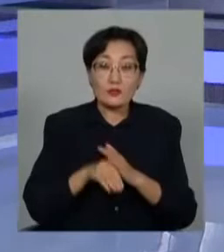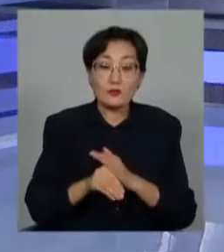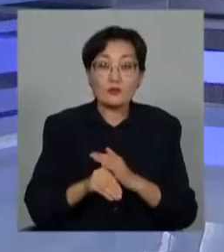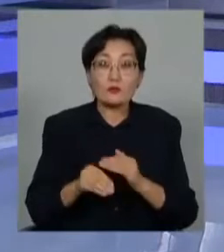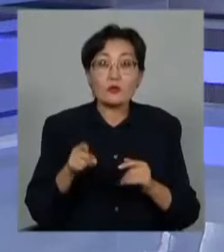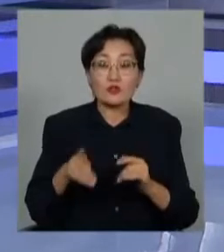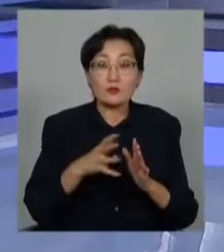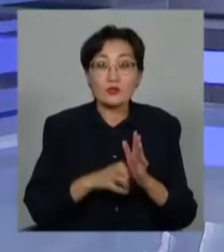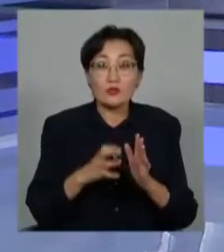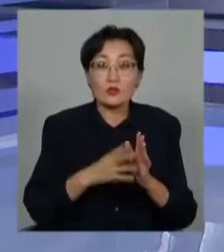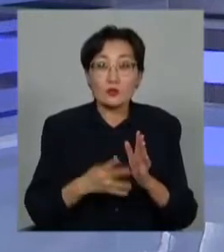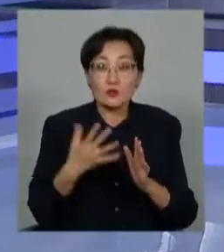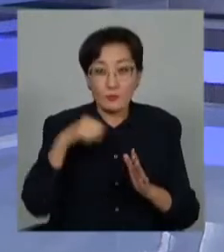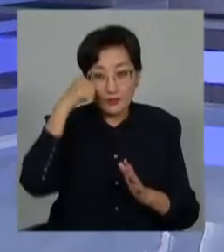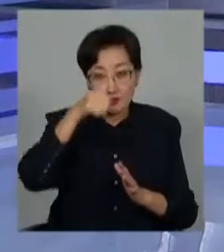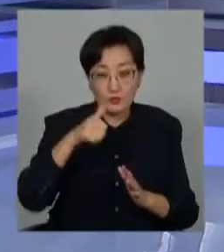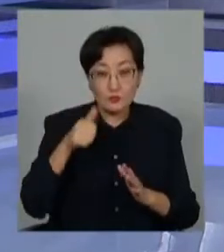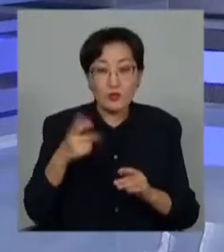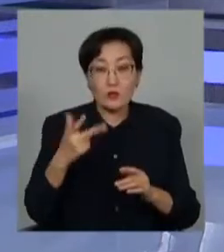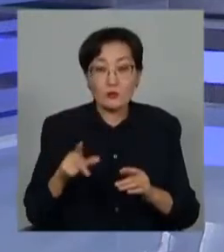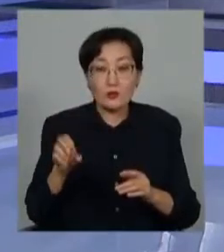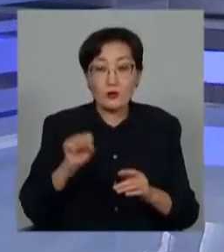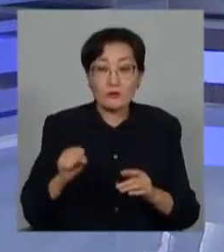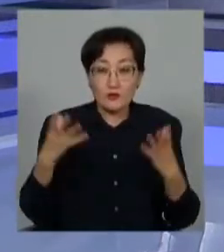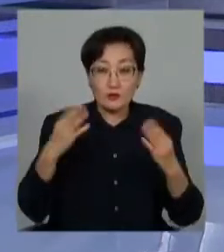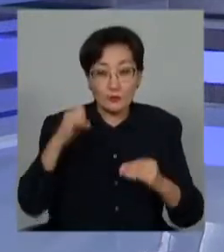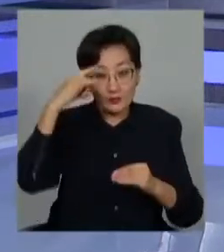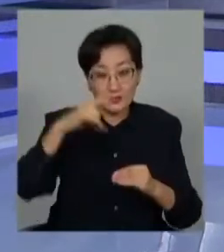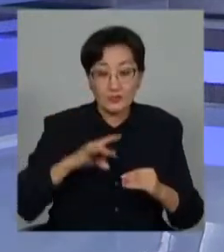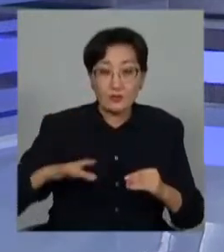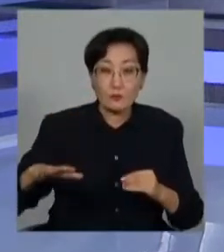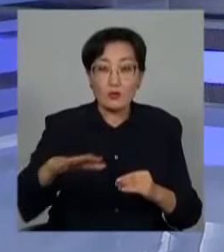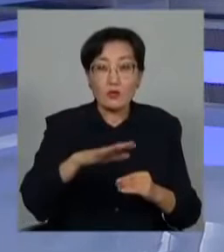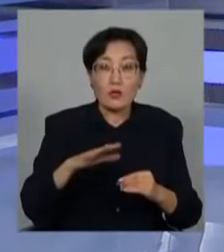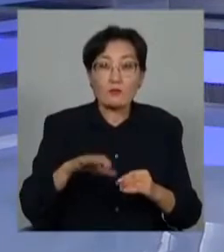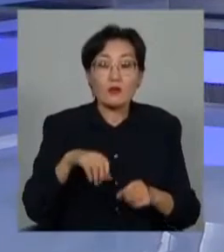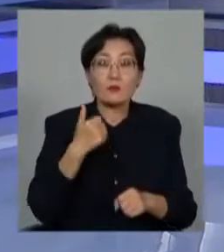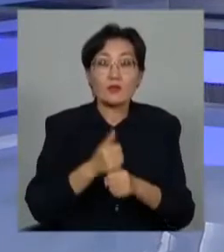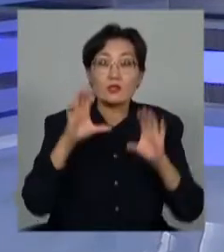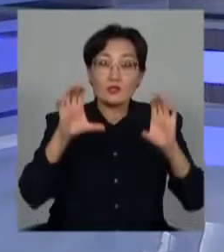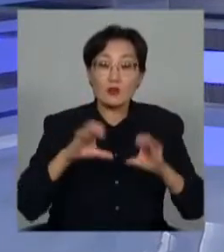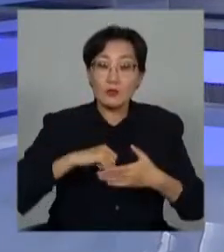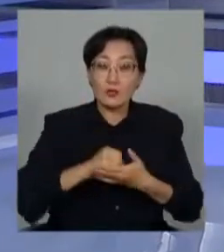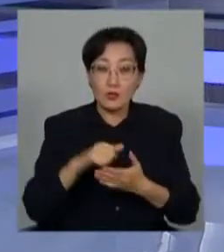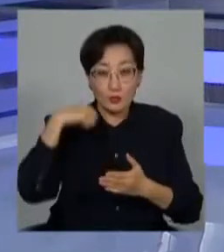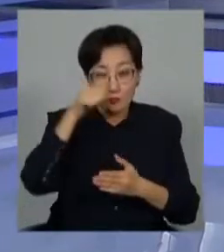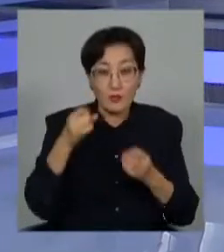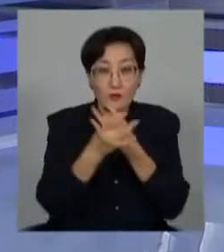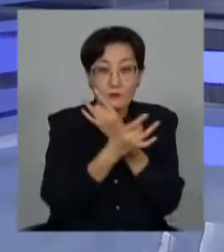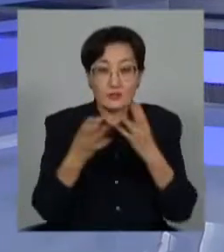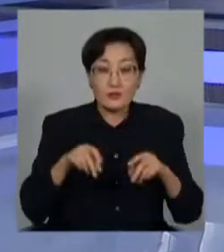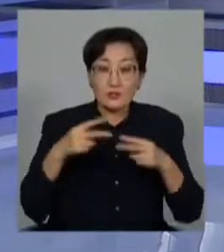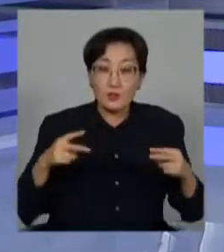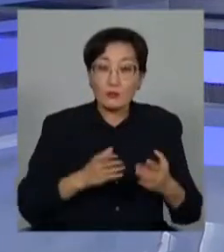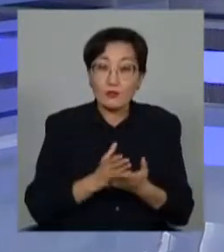парасы 1995 жылы 30 тамыздағы Қазақстан Республикасының ата заңы қабылданған жыл. Мәдениет пен